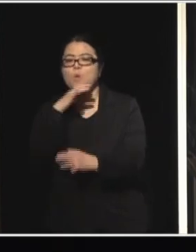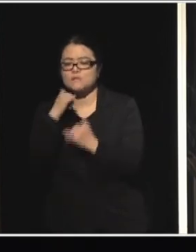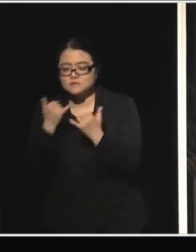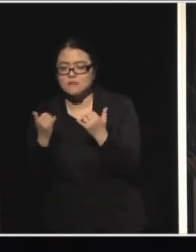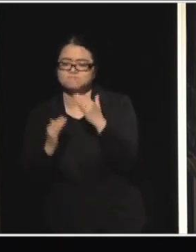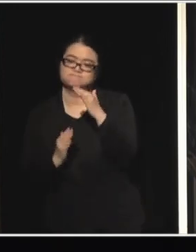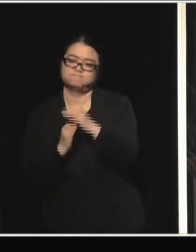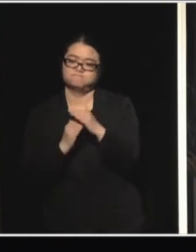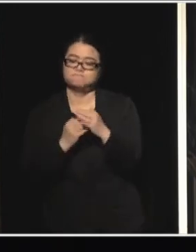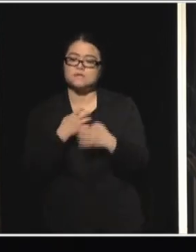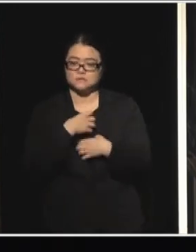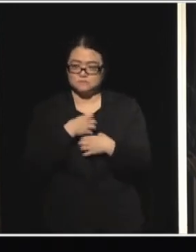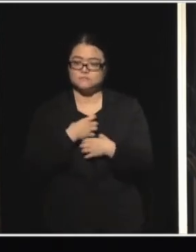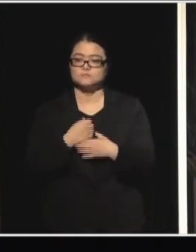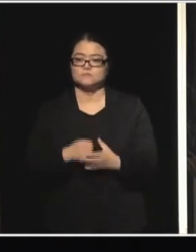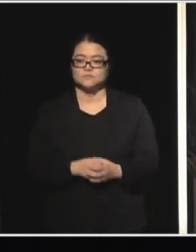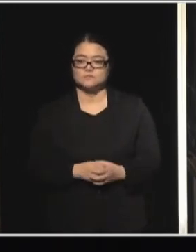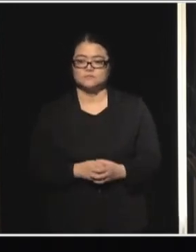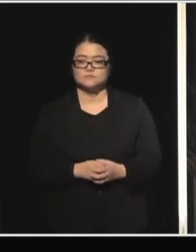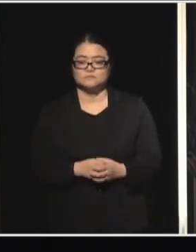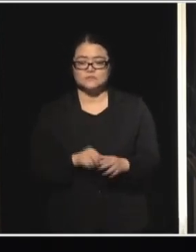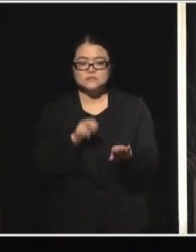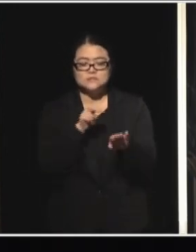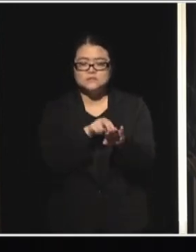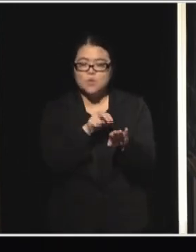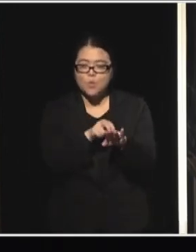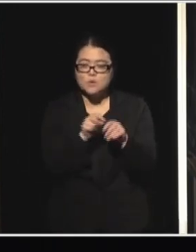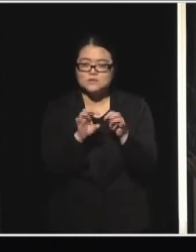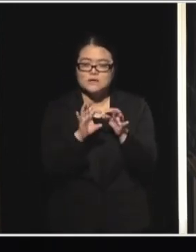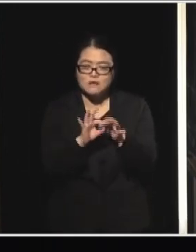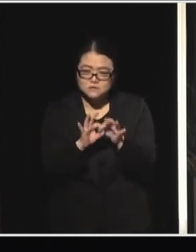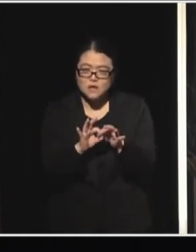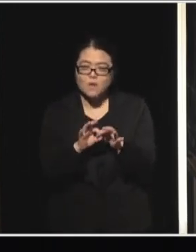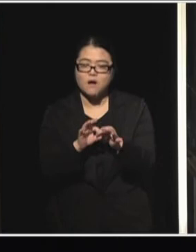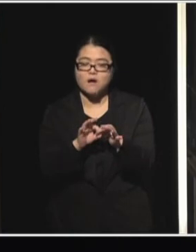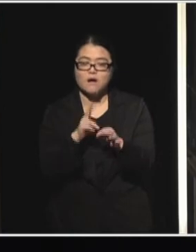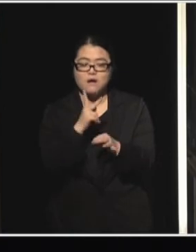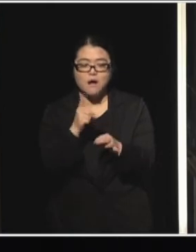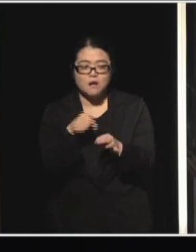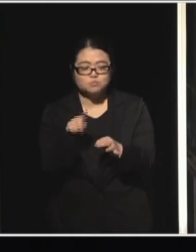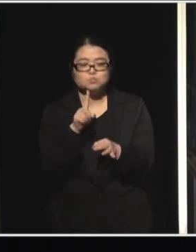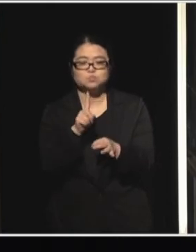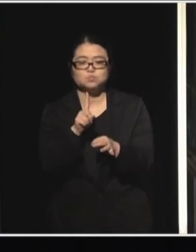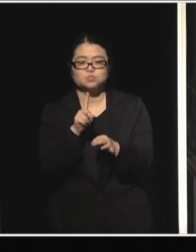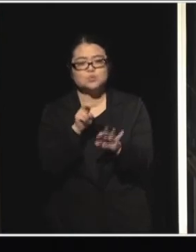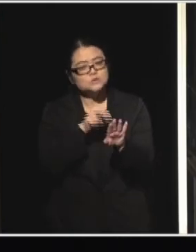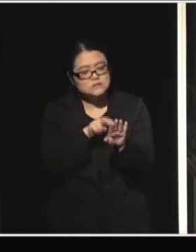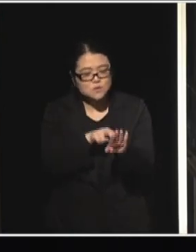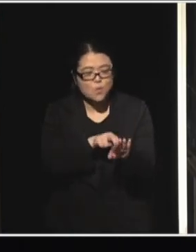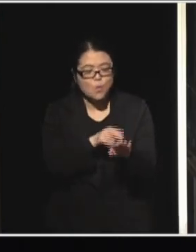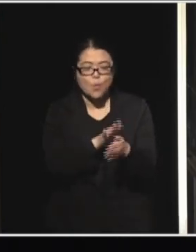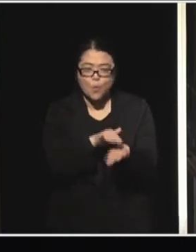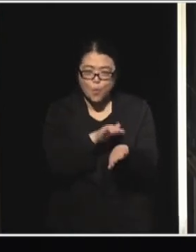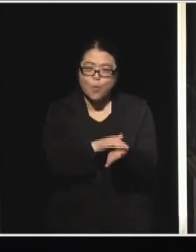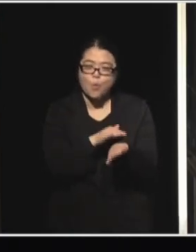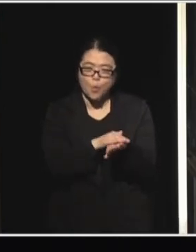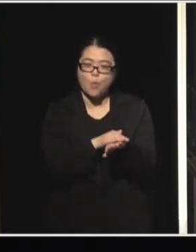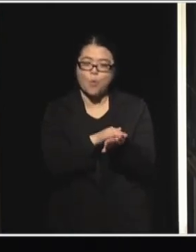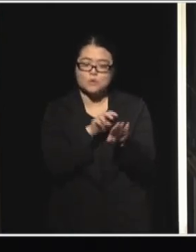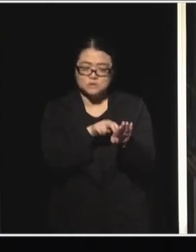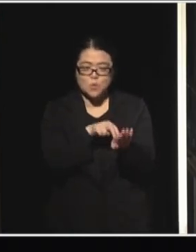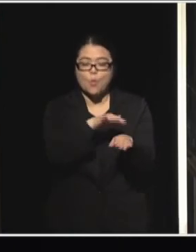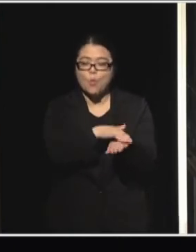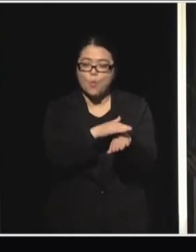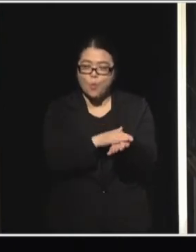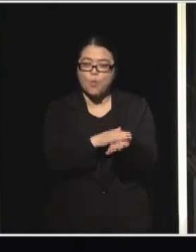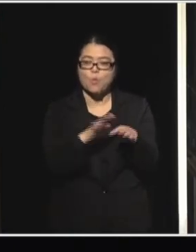それほど大きな治療とかけつ元の指令はそれほど関わってくるまではないということが現在のでわかっ